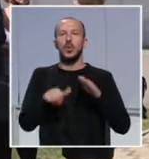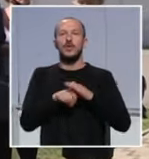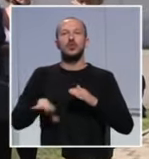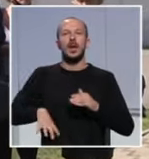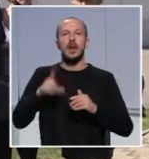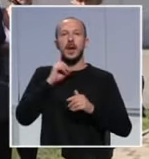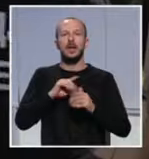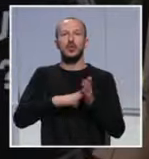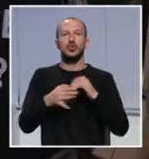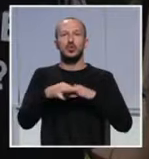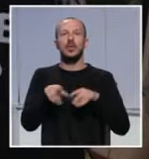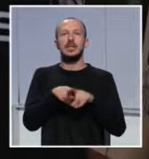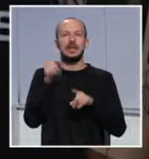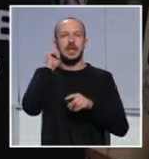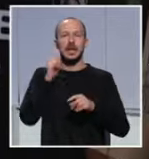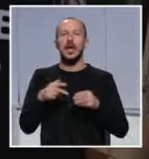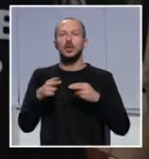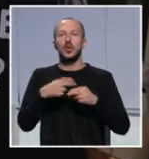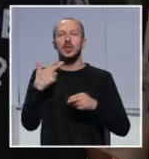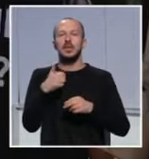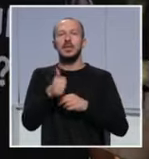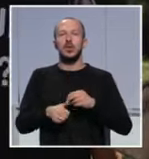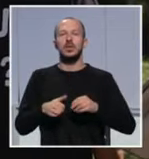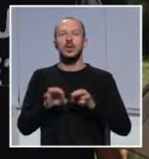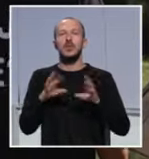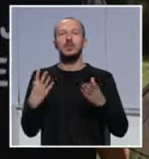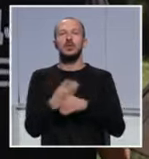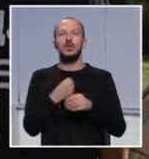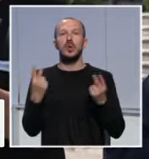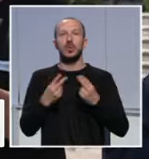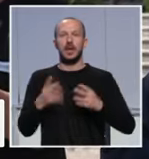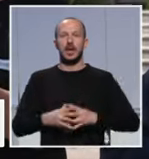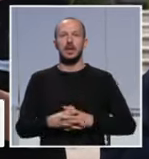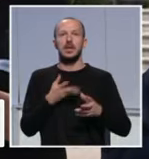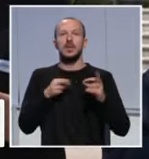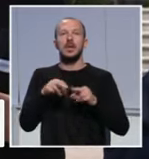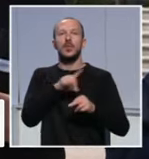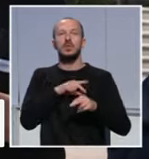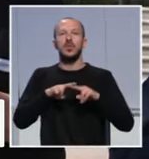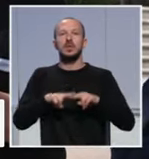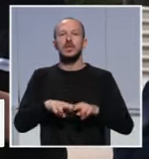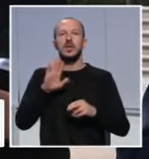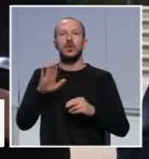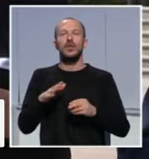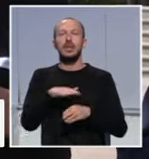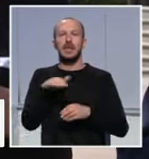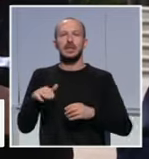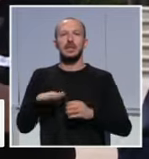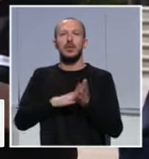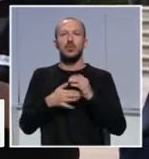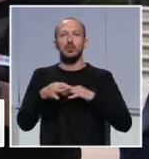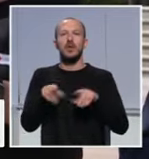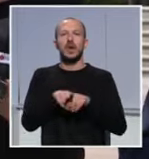žena, majki, supruga, sestara, skoro je 30 godina bezuspješne potrage za posmrtnim ostacima njihove djece,